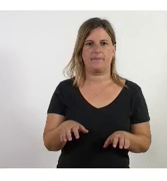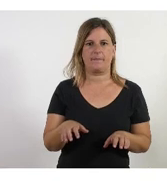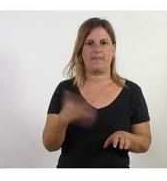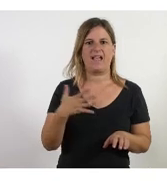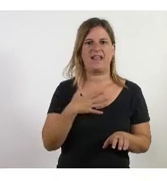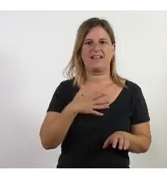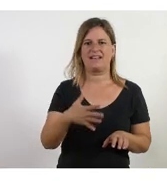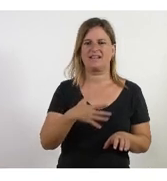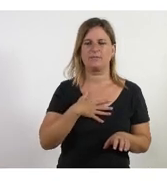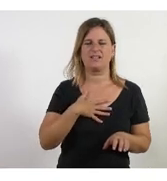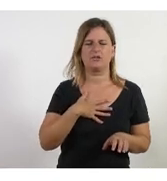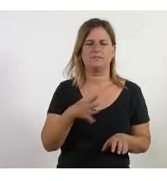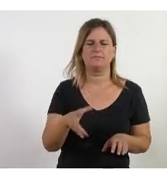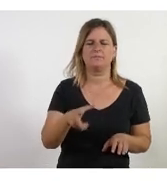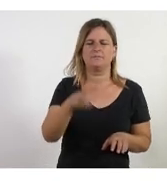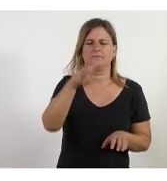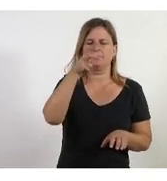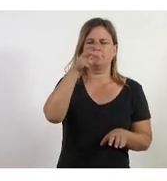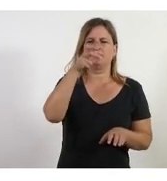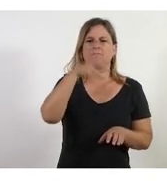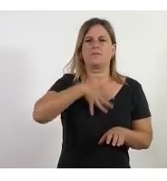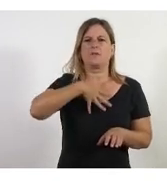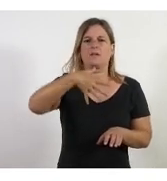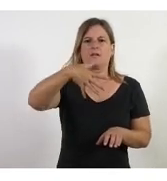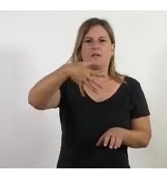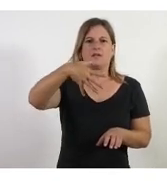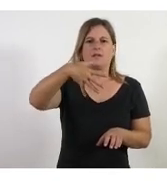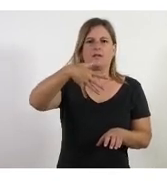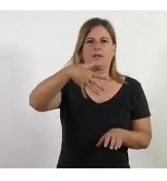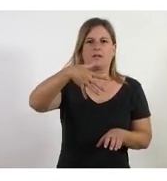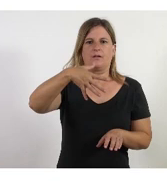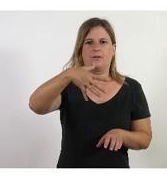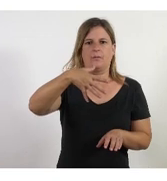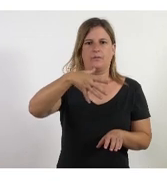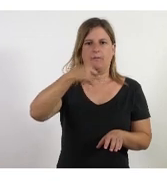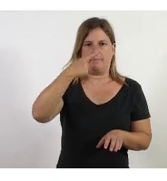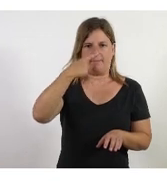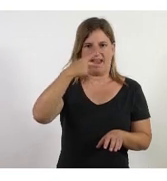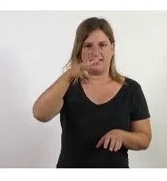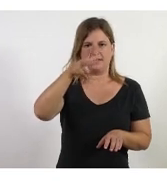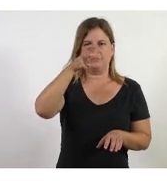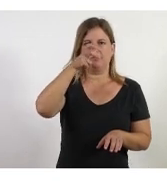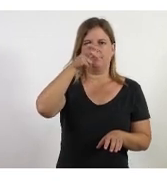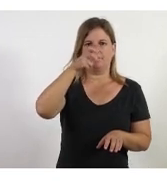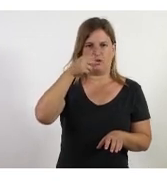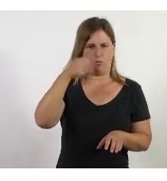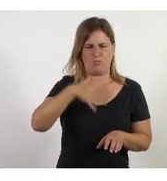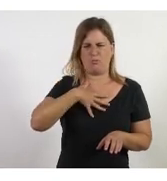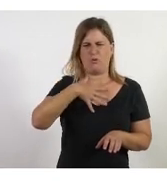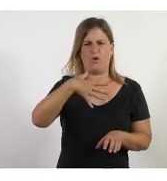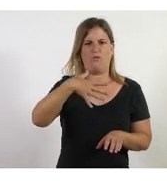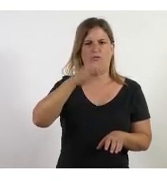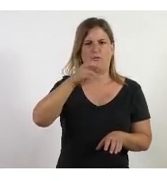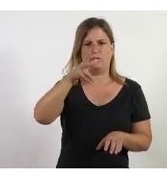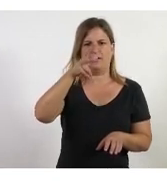respiració ben profunda. Inhalem l'aire pel nas, ben profundament. Aquest